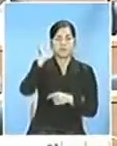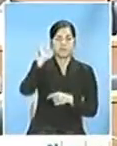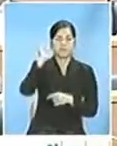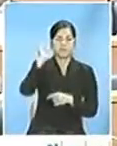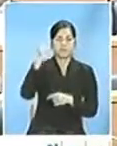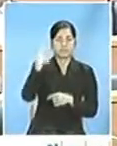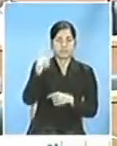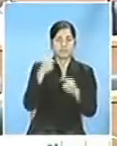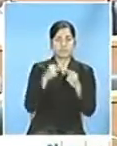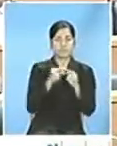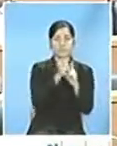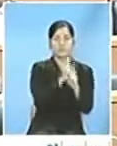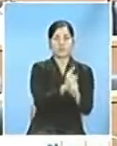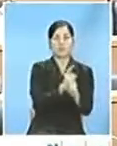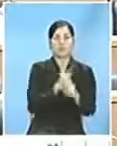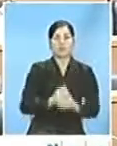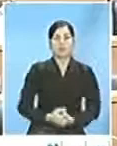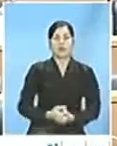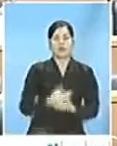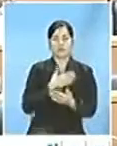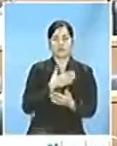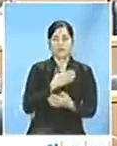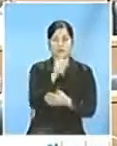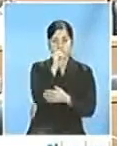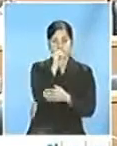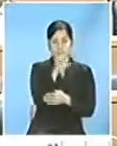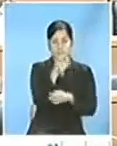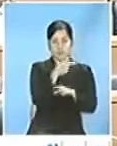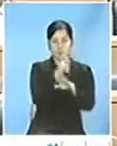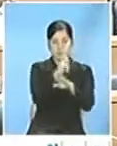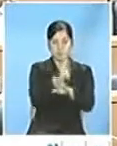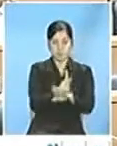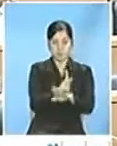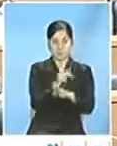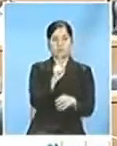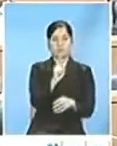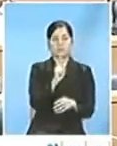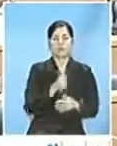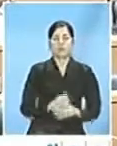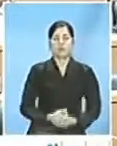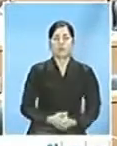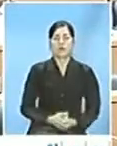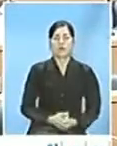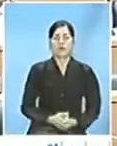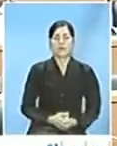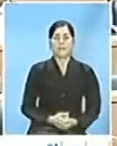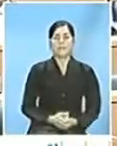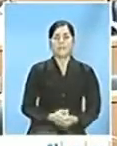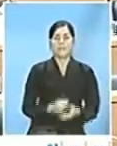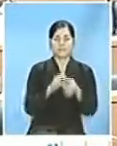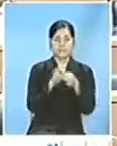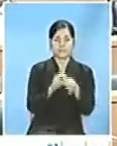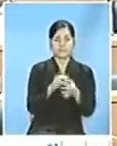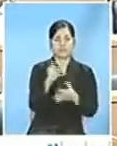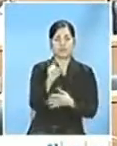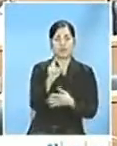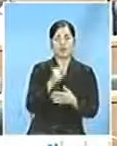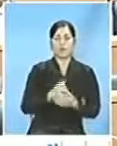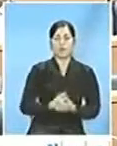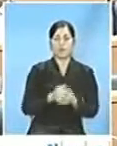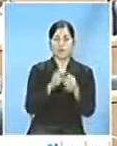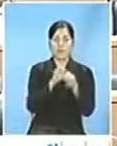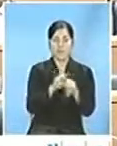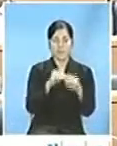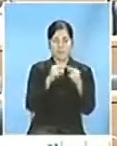แล้วสิ่งที่ผมจะกราบเรียนกับท่านประธานต่อไปนี้เป็นเรื่องราวเป็น